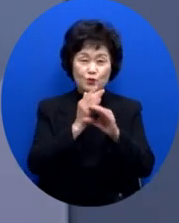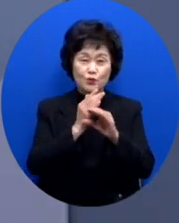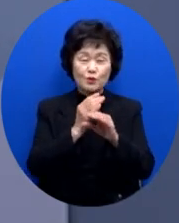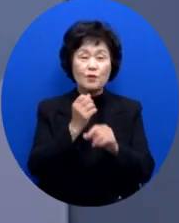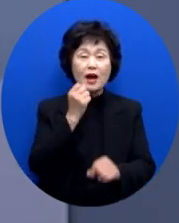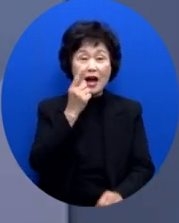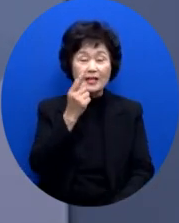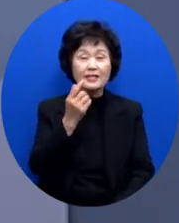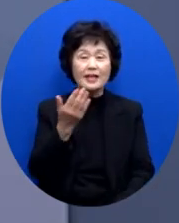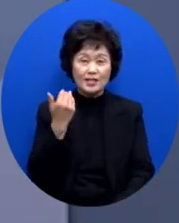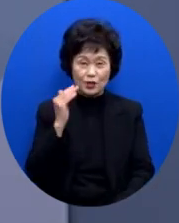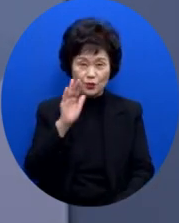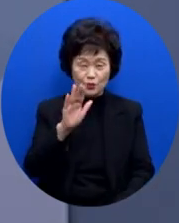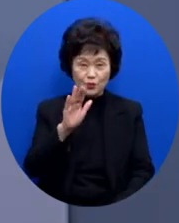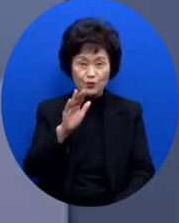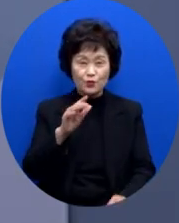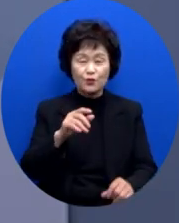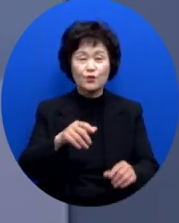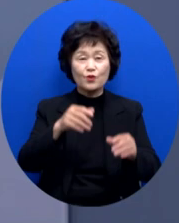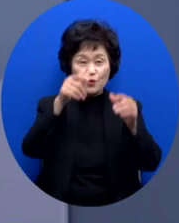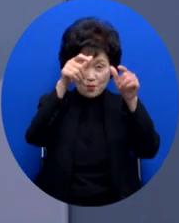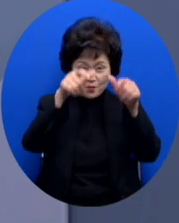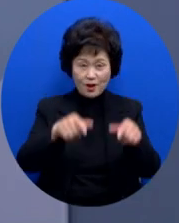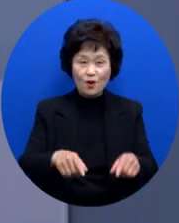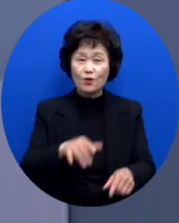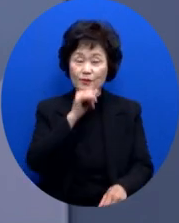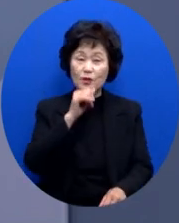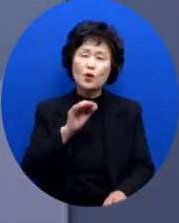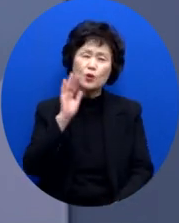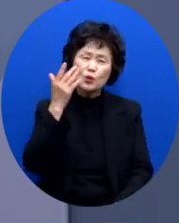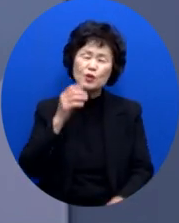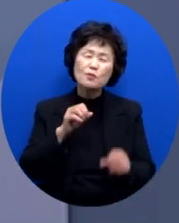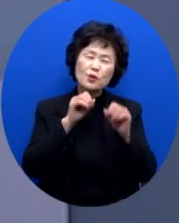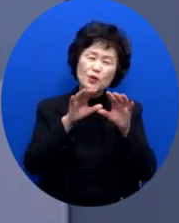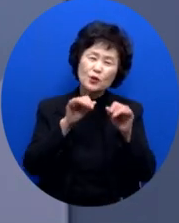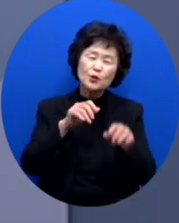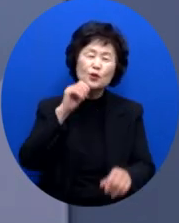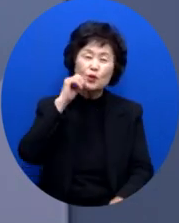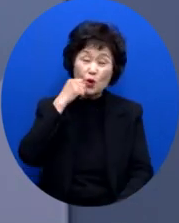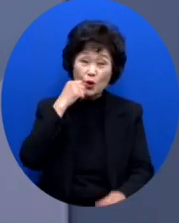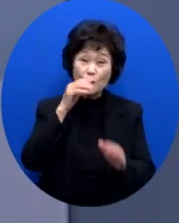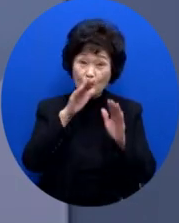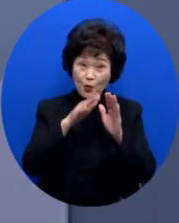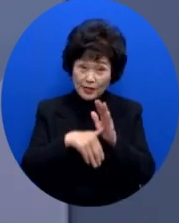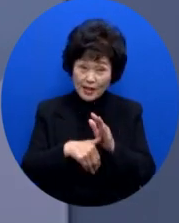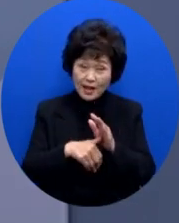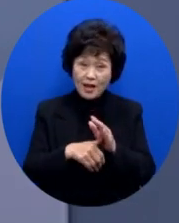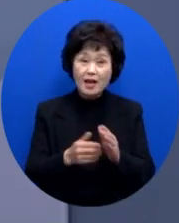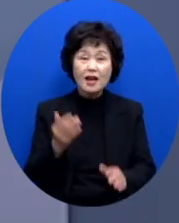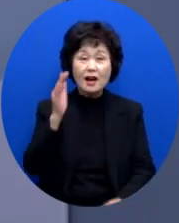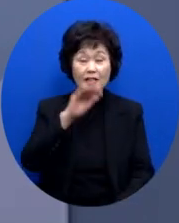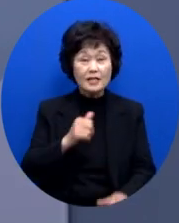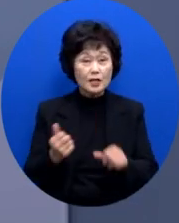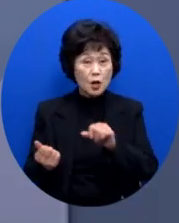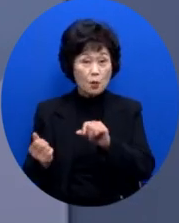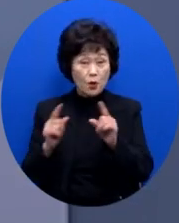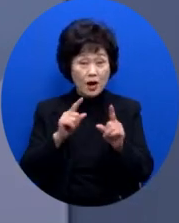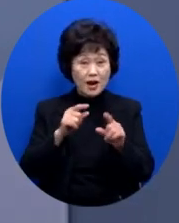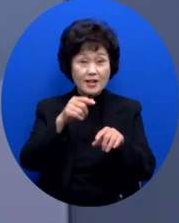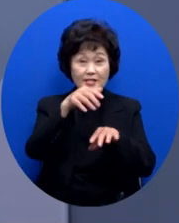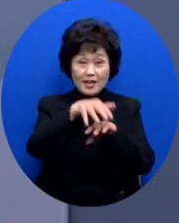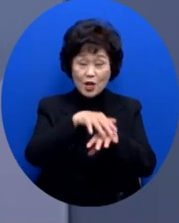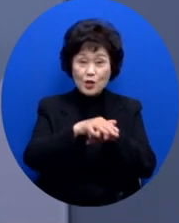달고 있어요. 그러다 보니까 요즘 전도하는 것도 굉장히 어렵잖아요. 그런데 이 부활절 배너를 한달 동안 다니까,